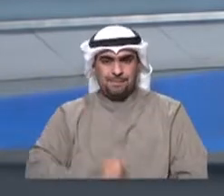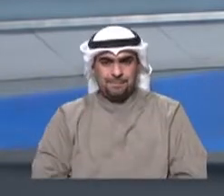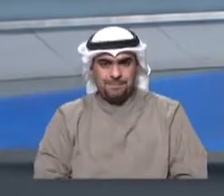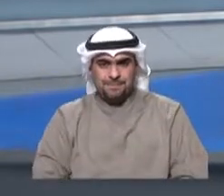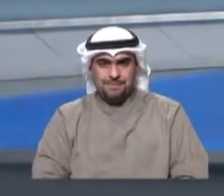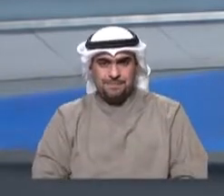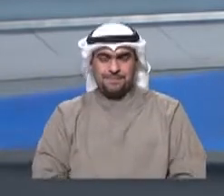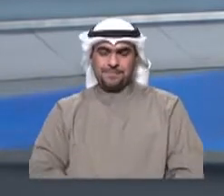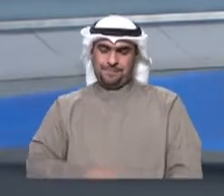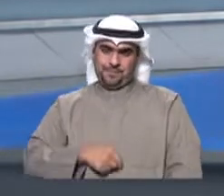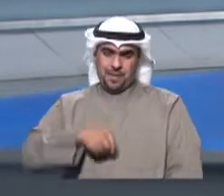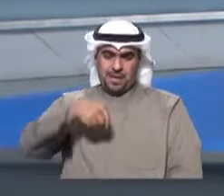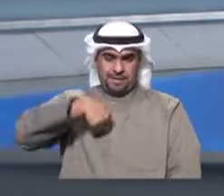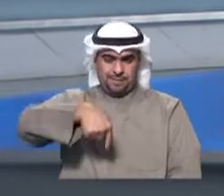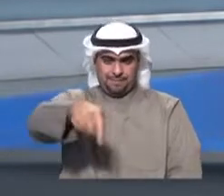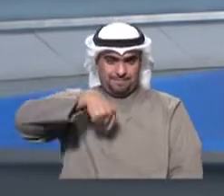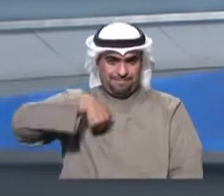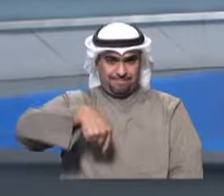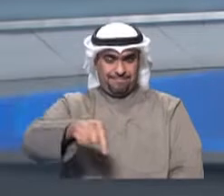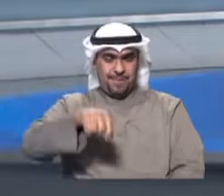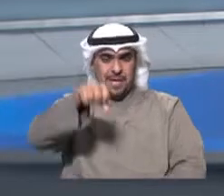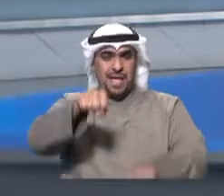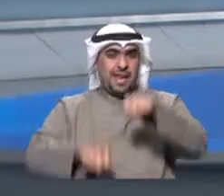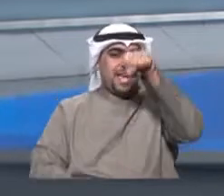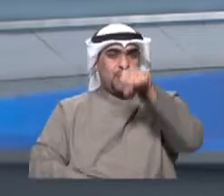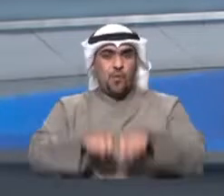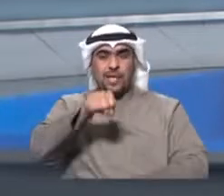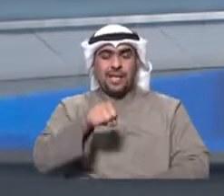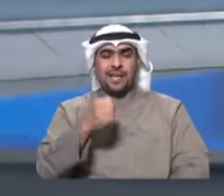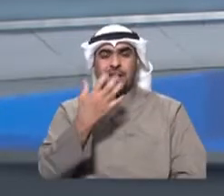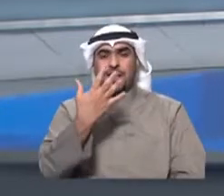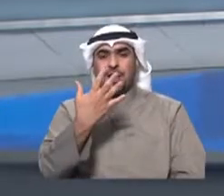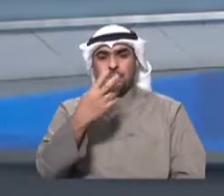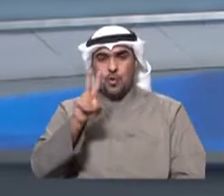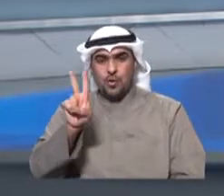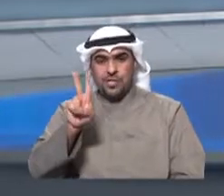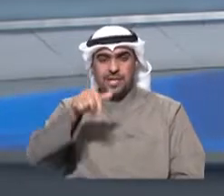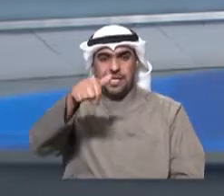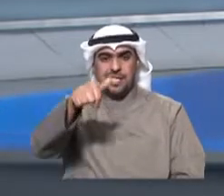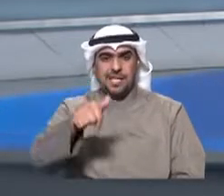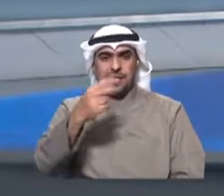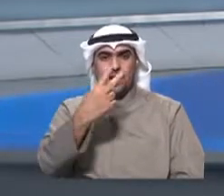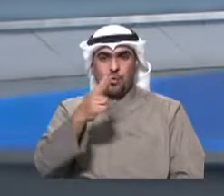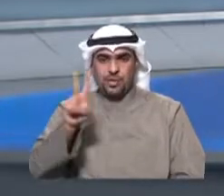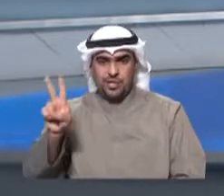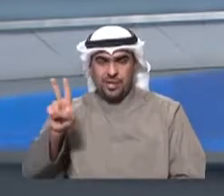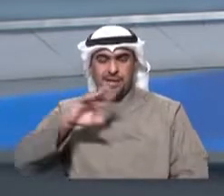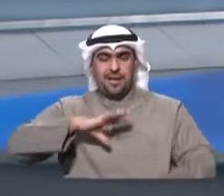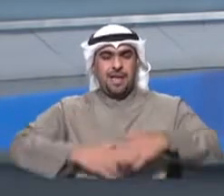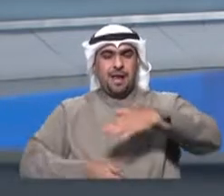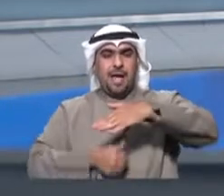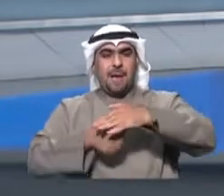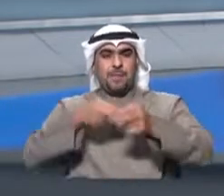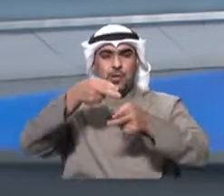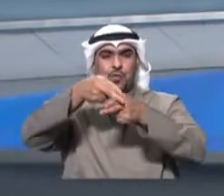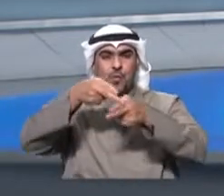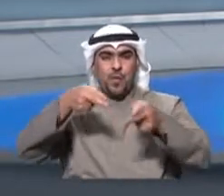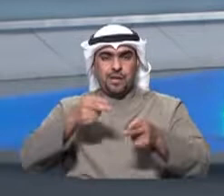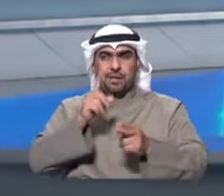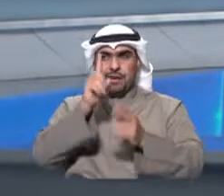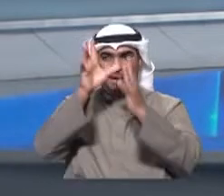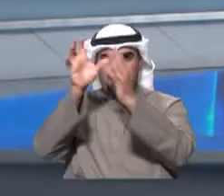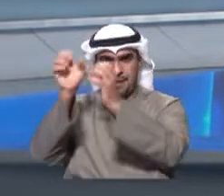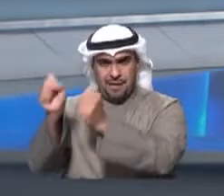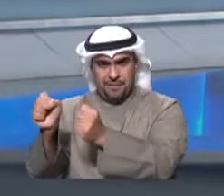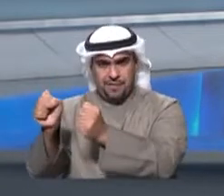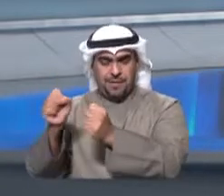وتحيي البلاد هذه الأيام احتفالاتها بأعيادها الوطنية في ظل القيادة الحكيمة لحضرة صاحب السمو أمير البلاد الشيخ